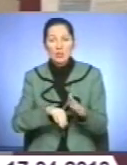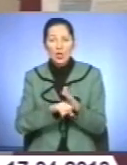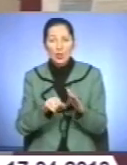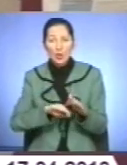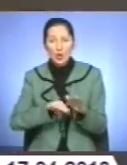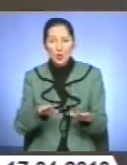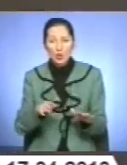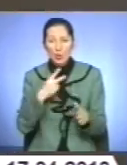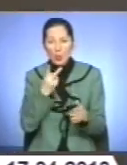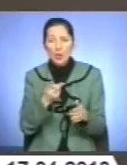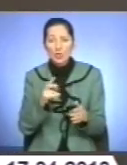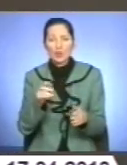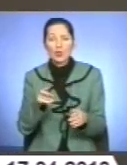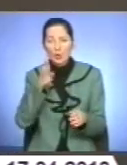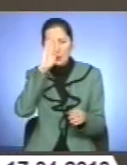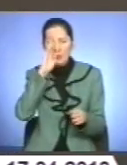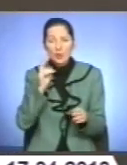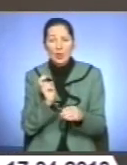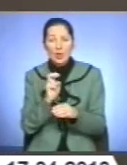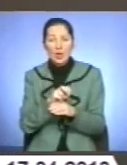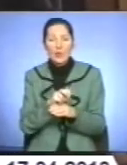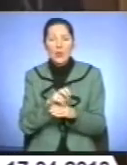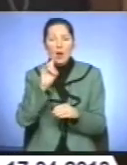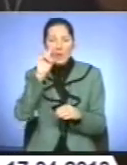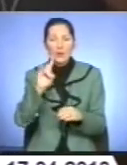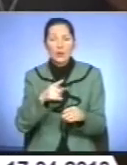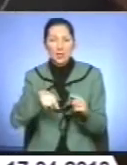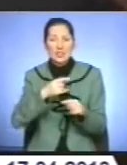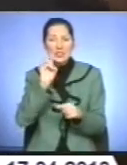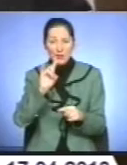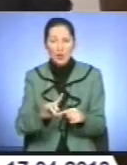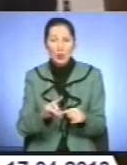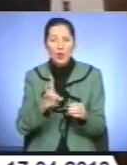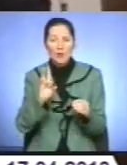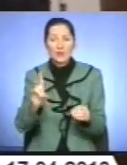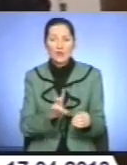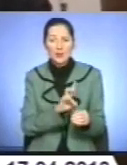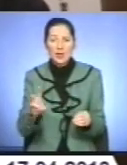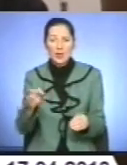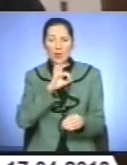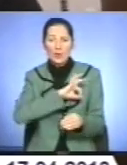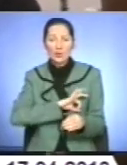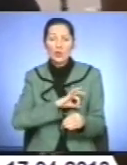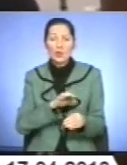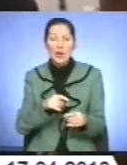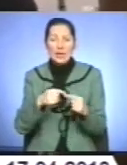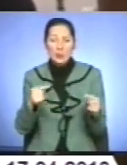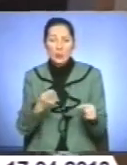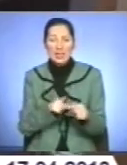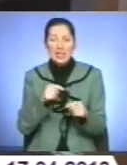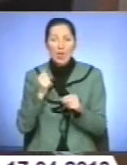віконну шибку, трохи меншу, аніж звичайна квартирка. Злодій скористався електроінструментами, які робочі залишили у підсобному